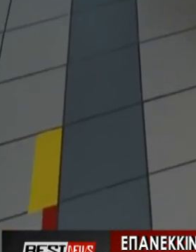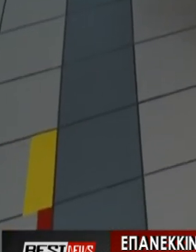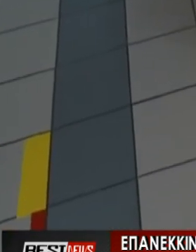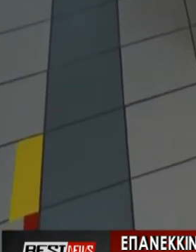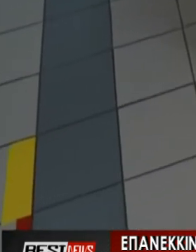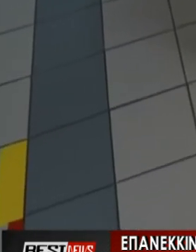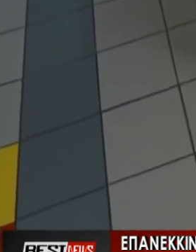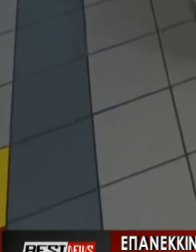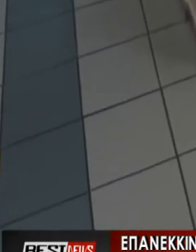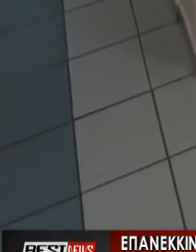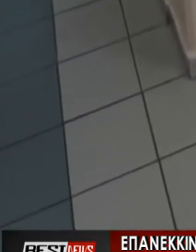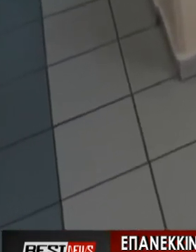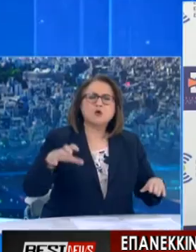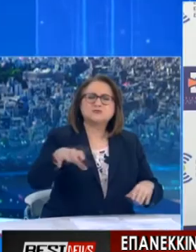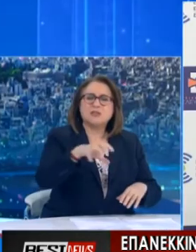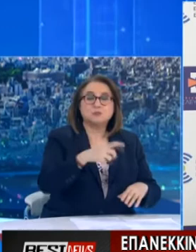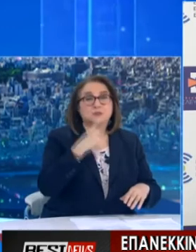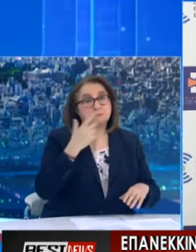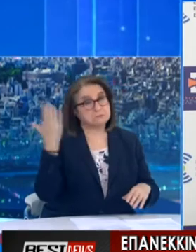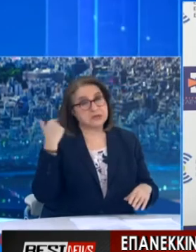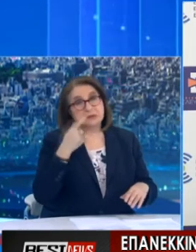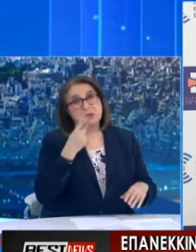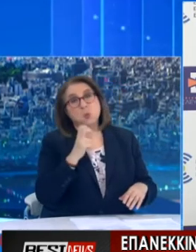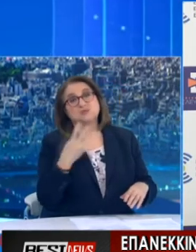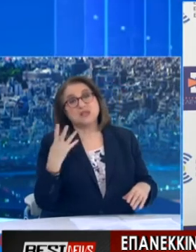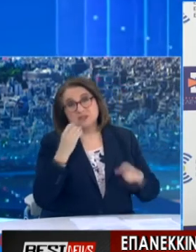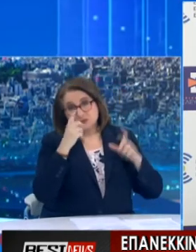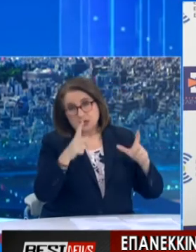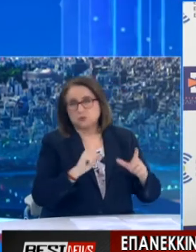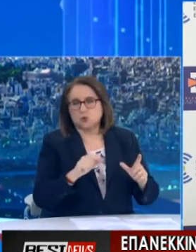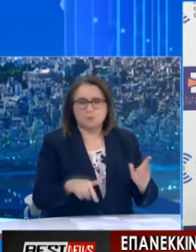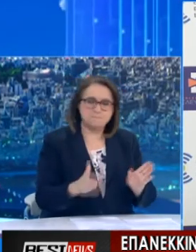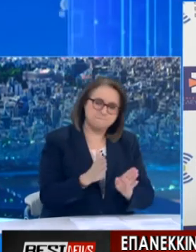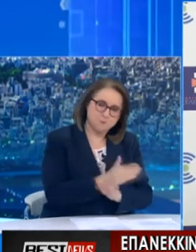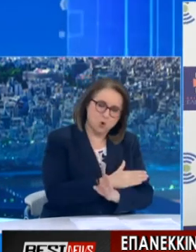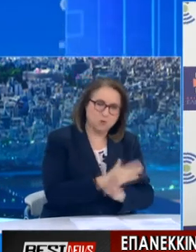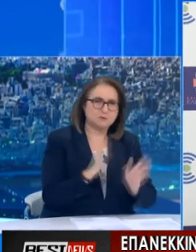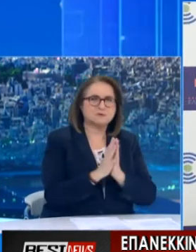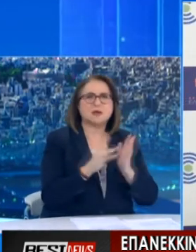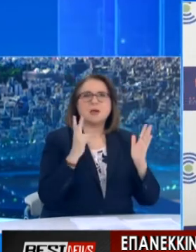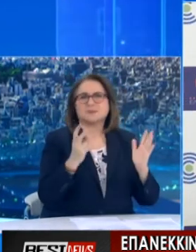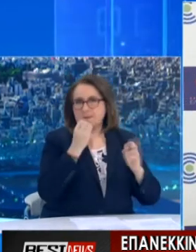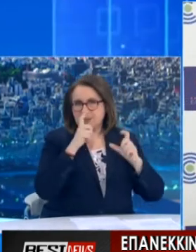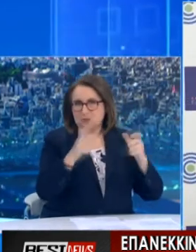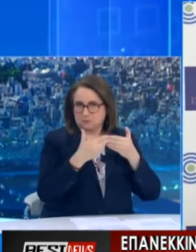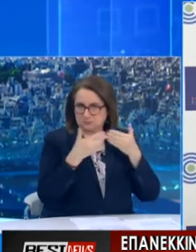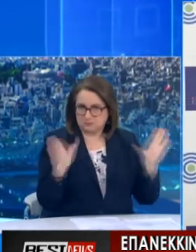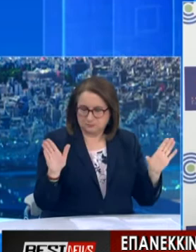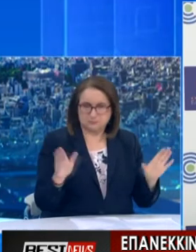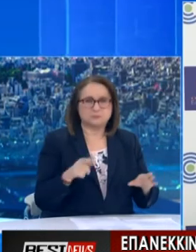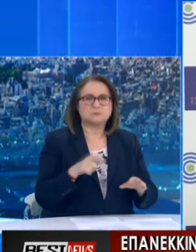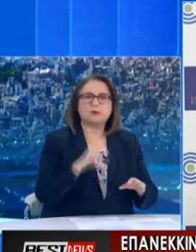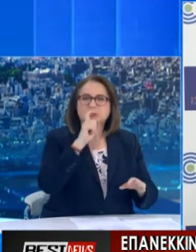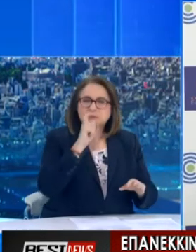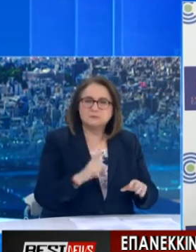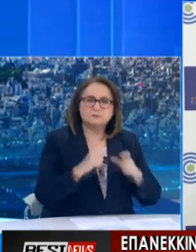17 Μαΐου, προκειμένου να μην υπάρξει μαζικό άνοιγμα των εκπαιδευτικών δομών, σταθμίζοντας τα επιδημιολογικά δεδομένα και ελλείψη της υποχρεωτικής χρήσης